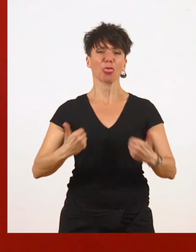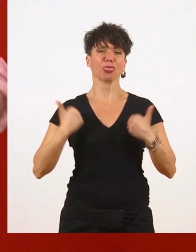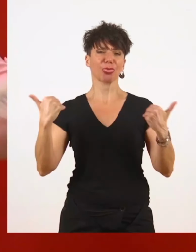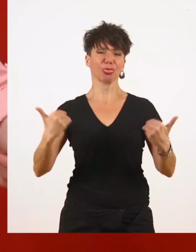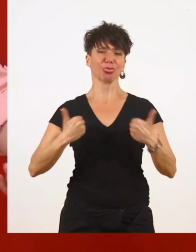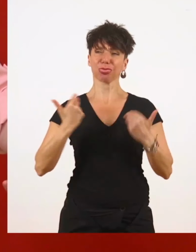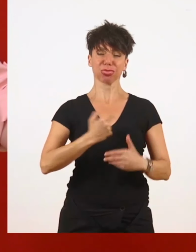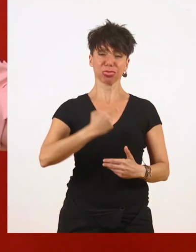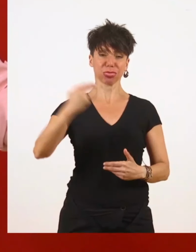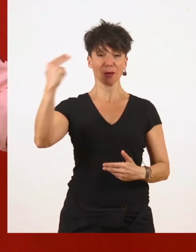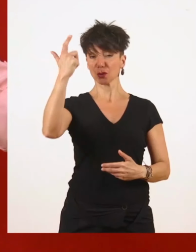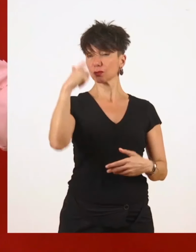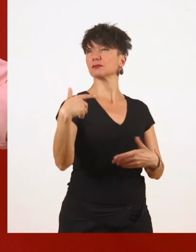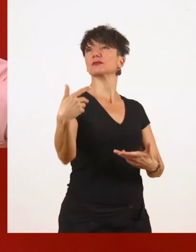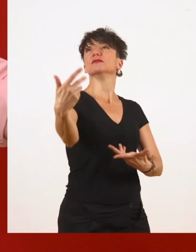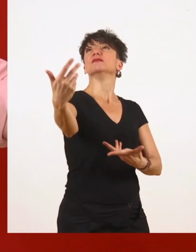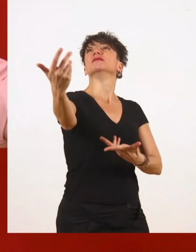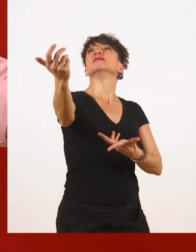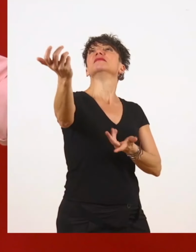ηθοποιό. Έπαιζα ρόλους.